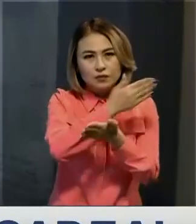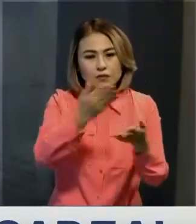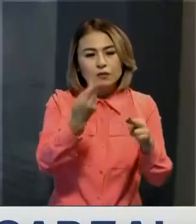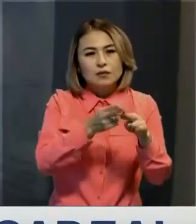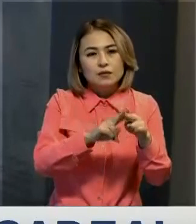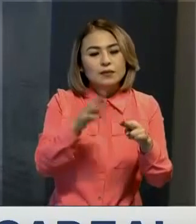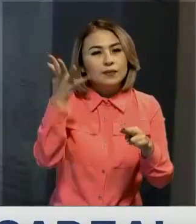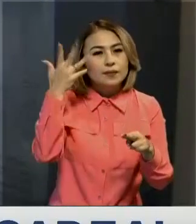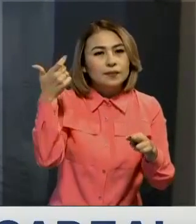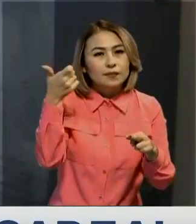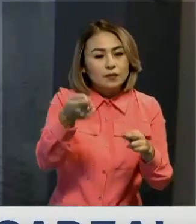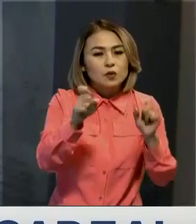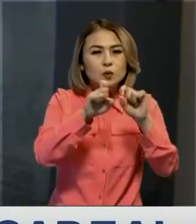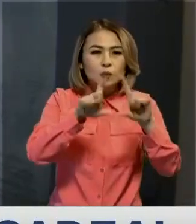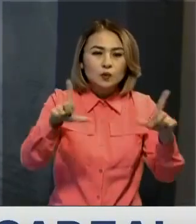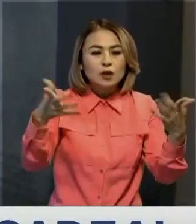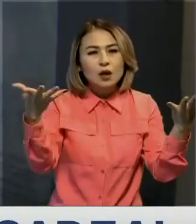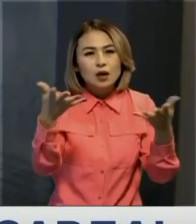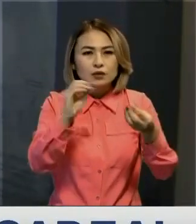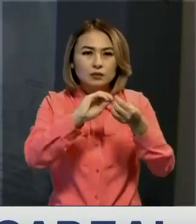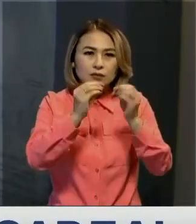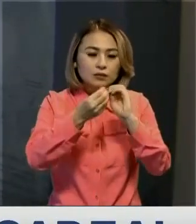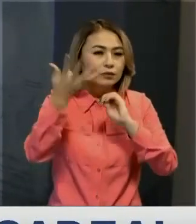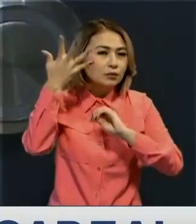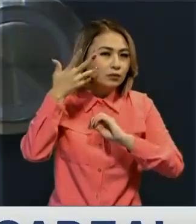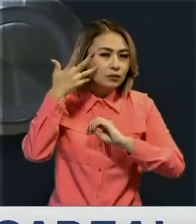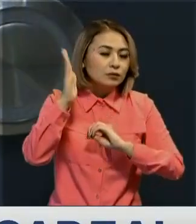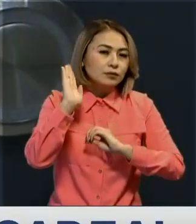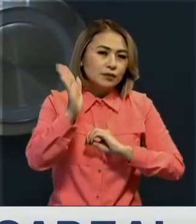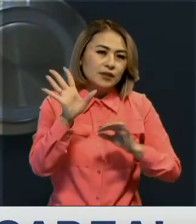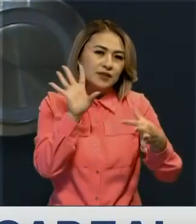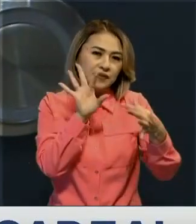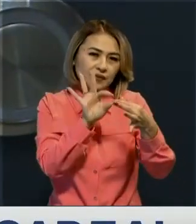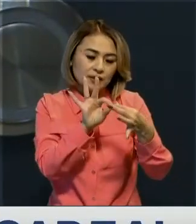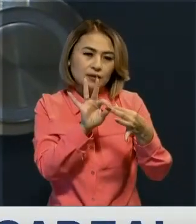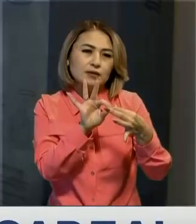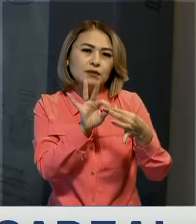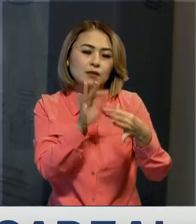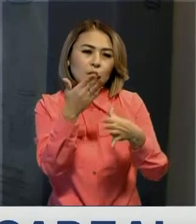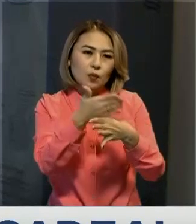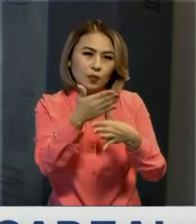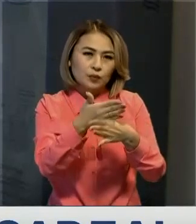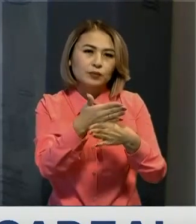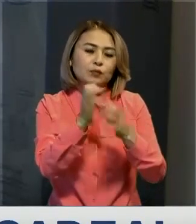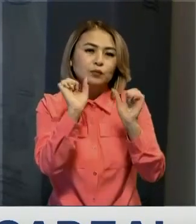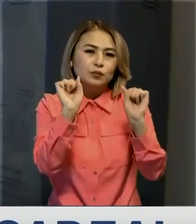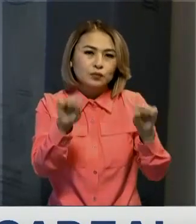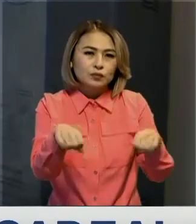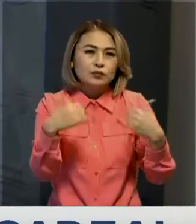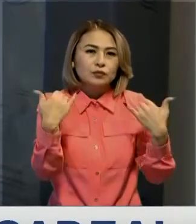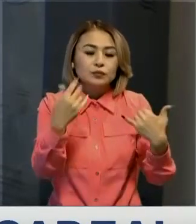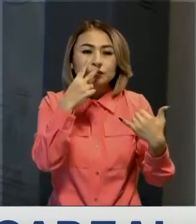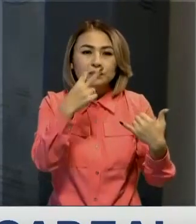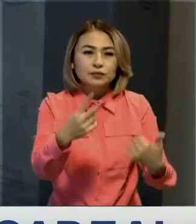басу арқылы, егер мектепте қандай да бір оқыс жағдай орнала қалған жағдайда байланысқа шығып, көмек шақыруға болады дейді. Қазір көрейік.